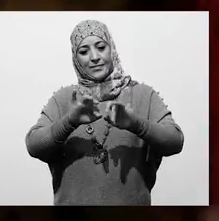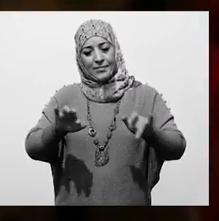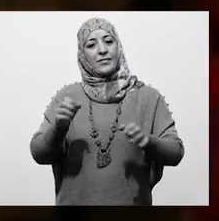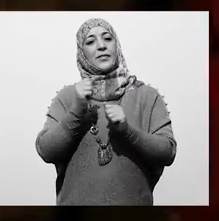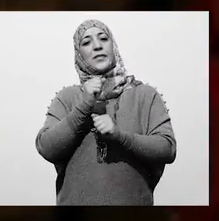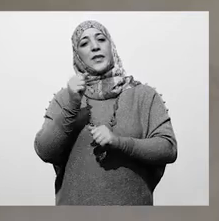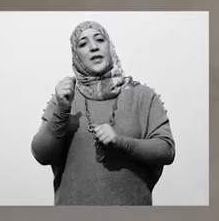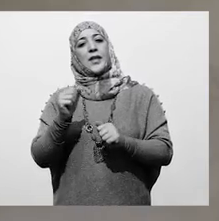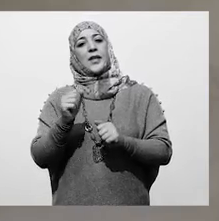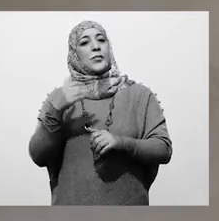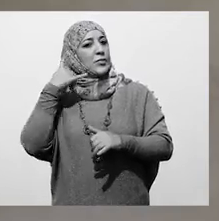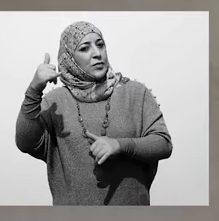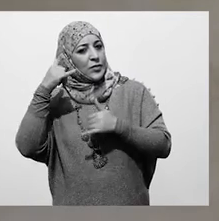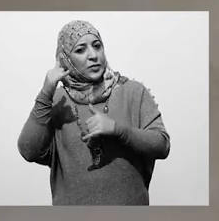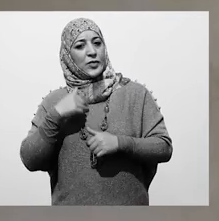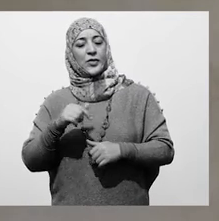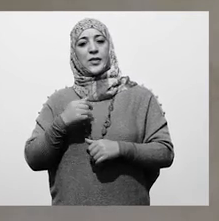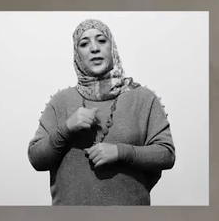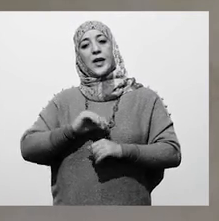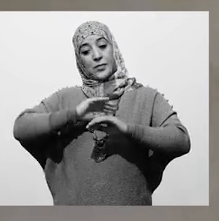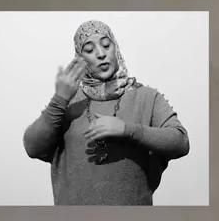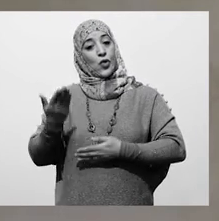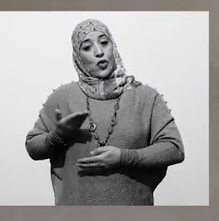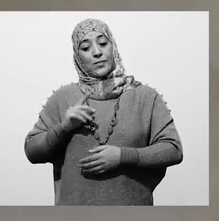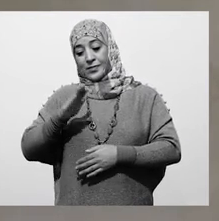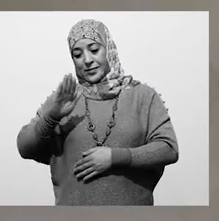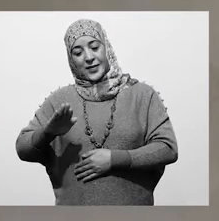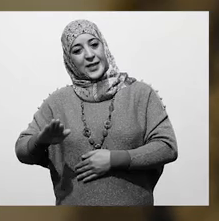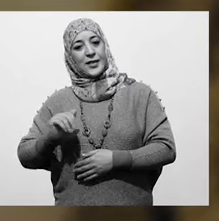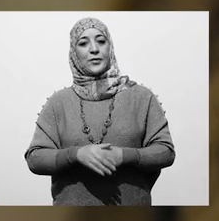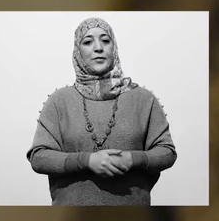informatique ou le taf est atteint